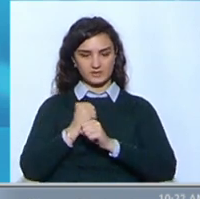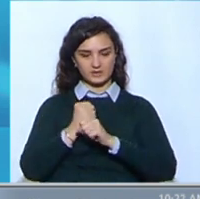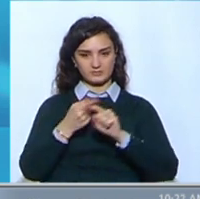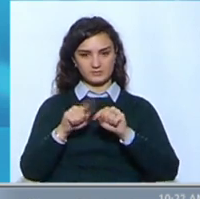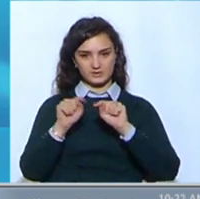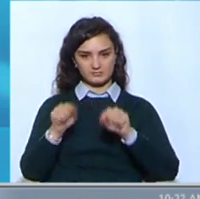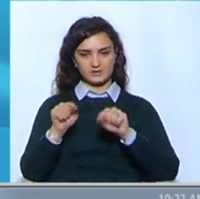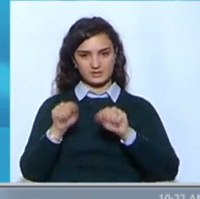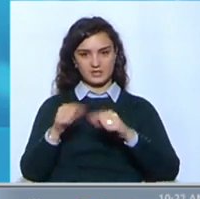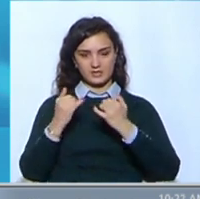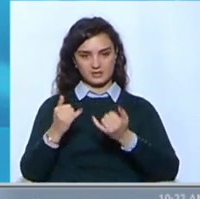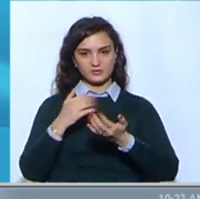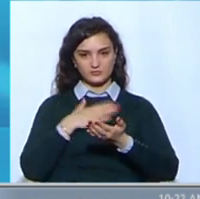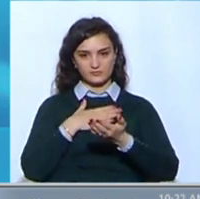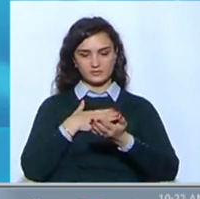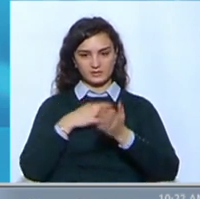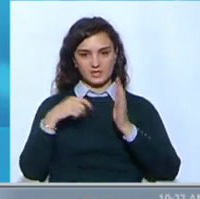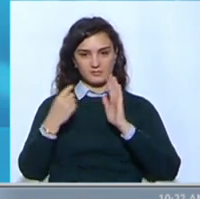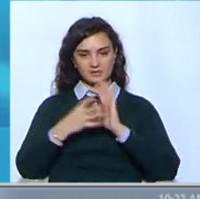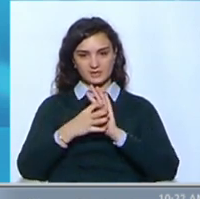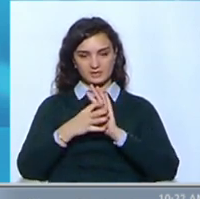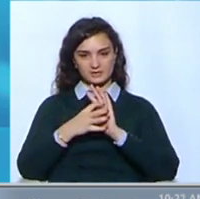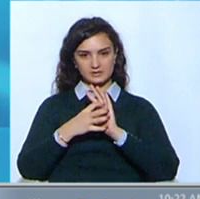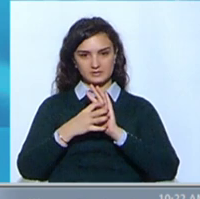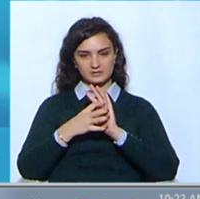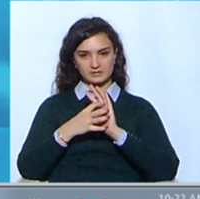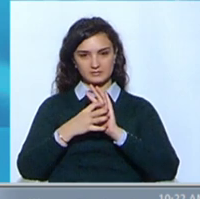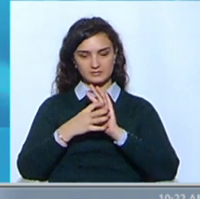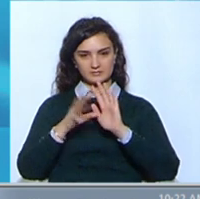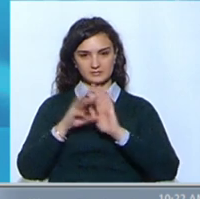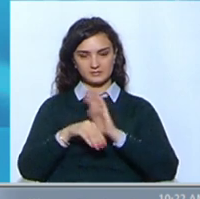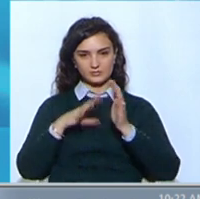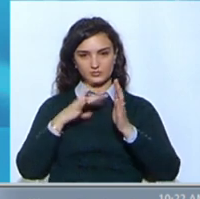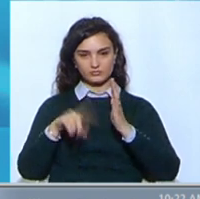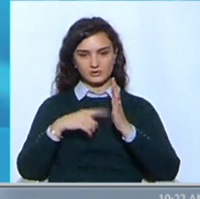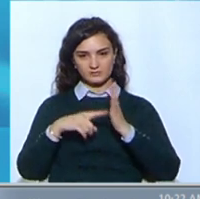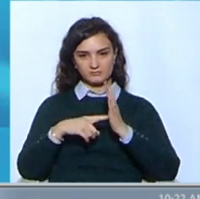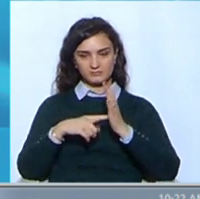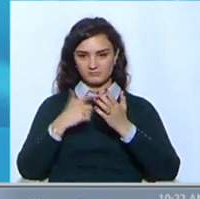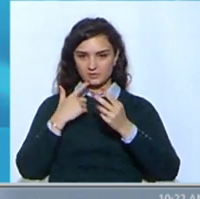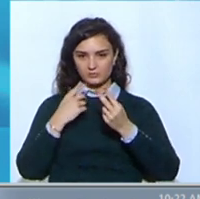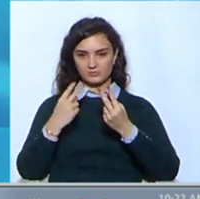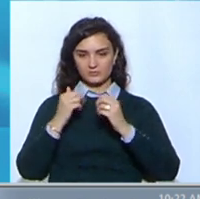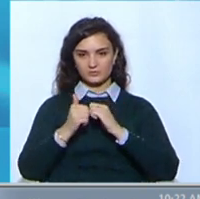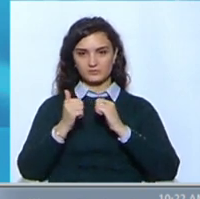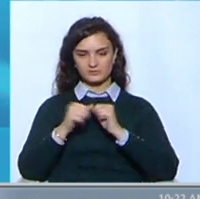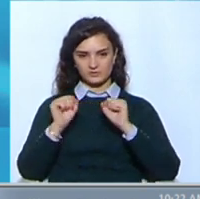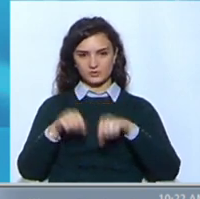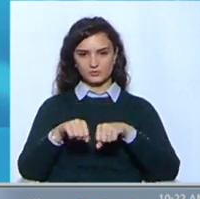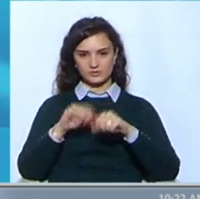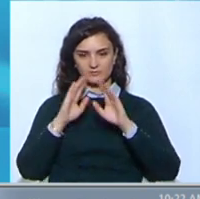ამას. ამჯერად ჩვენი აპლიკაციის ფარგლებში დასმული იყო შეკითხვები. მაყურებელს ყოველთვის